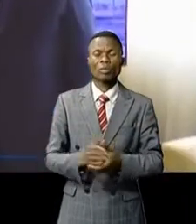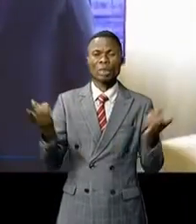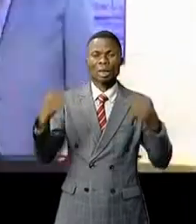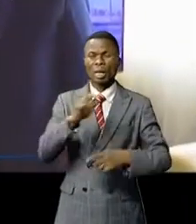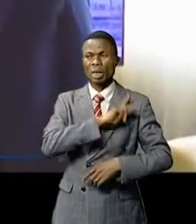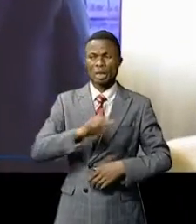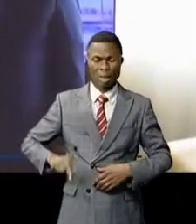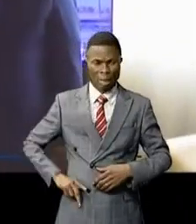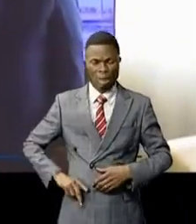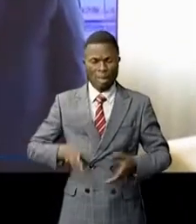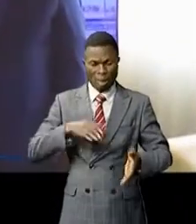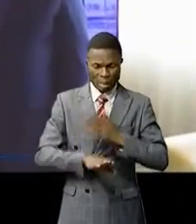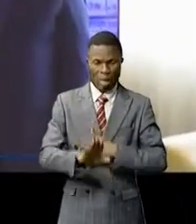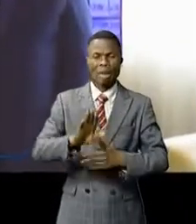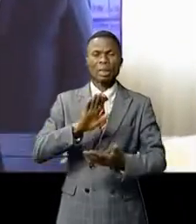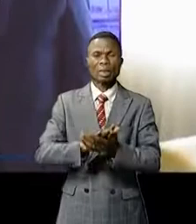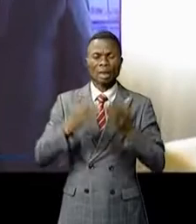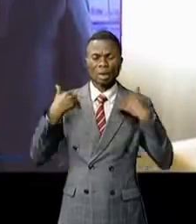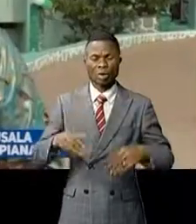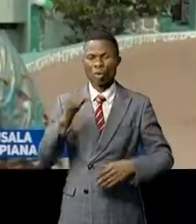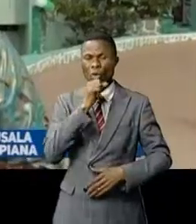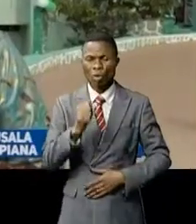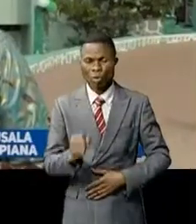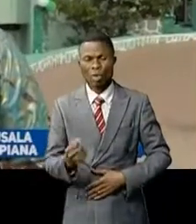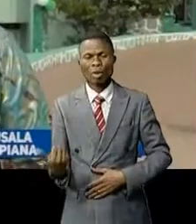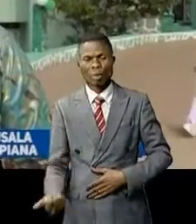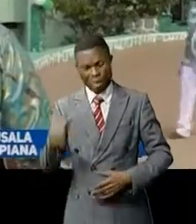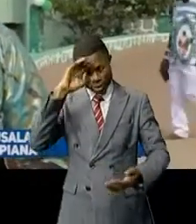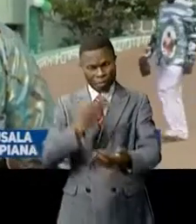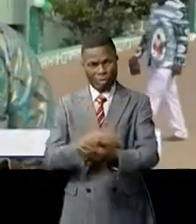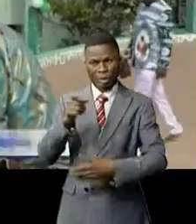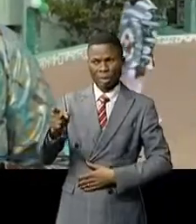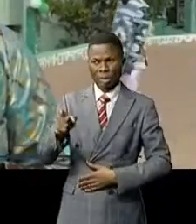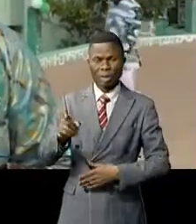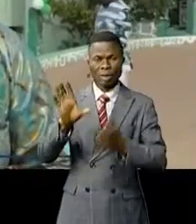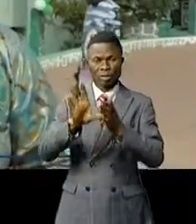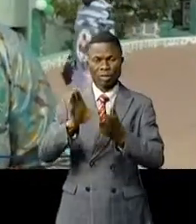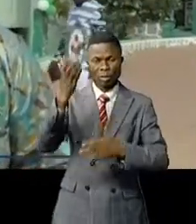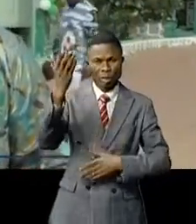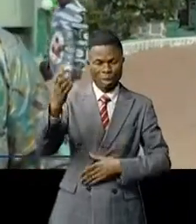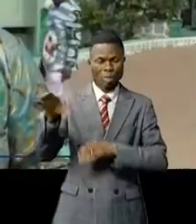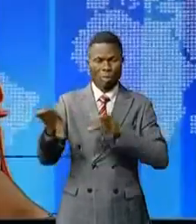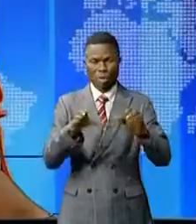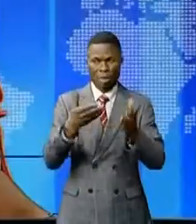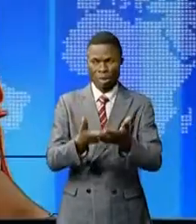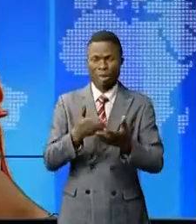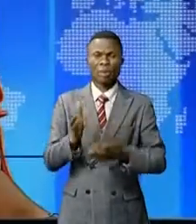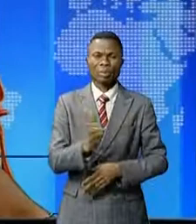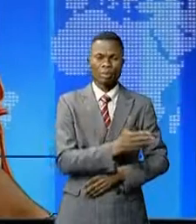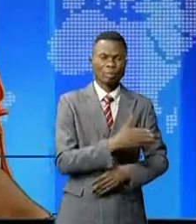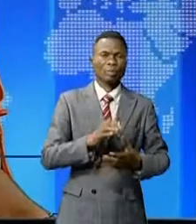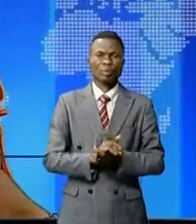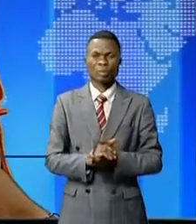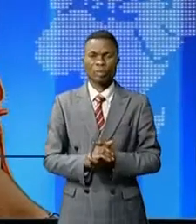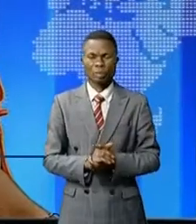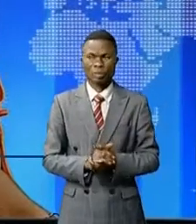réincarnation. Depuis Nkamba, dans le Congo central, Pati Tondwangu Kizunda pour la radio-télévision nationale congolaise.